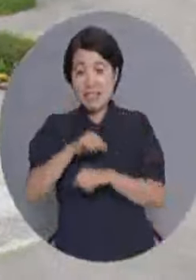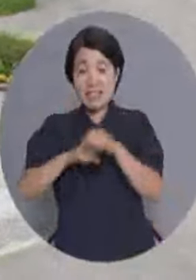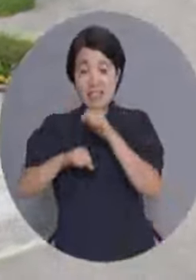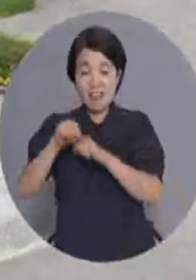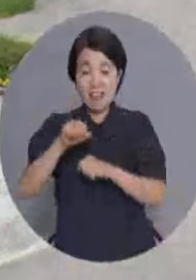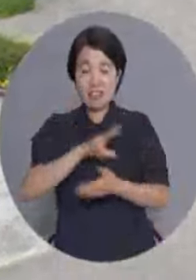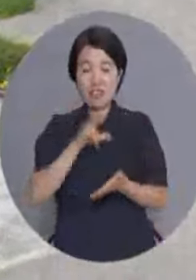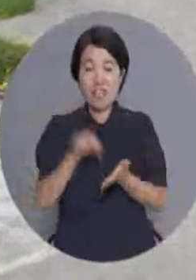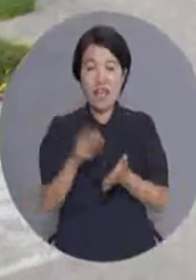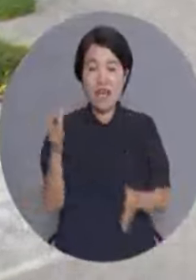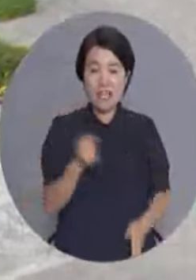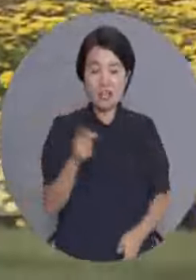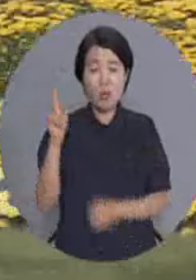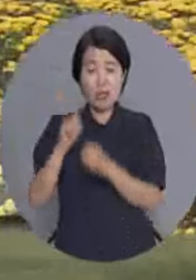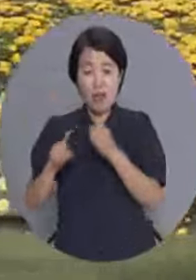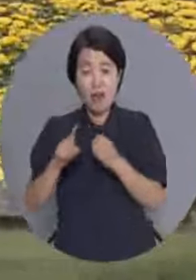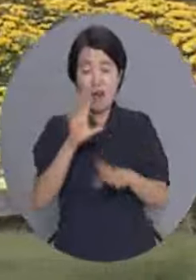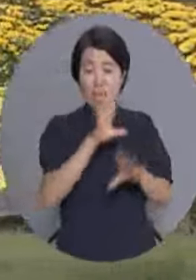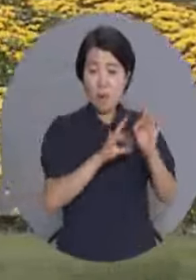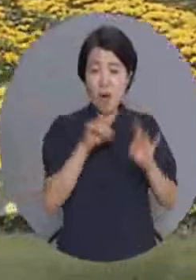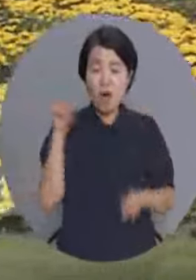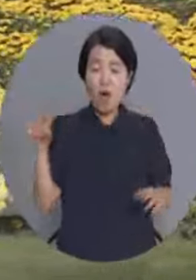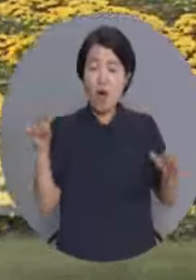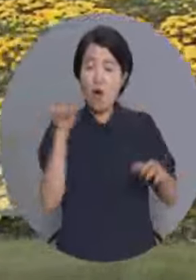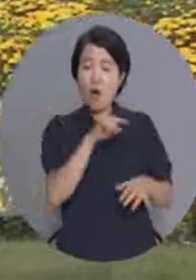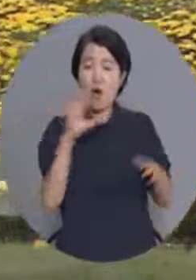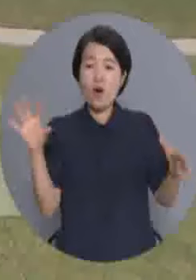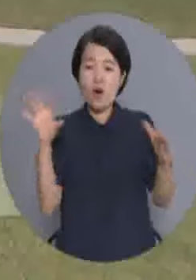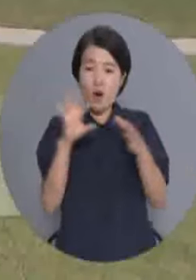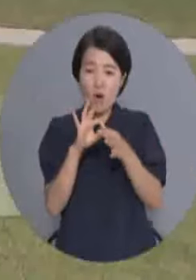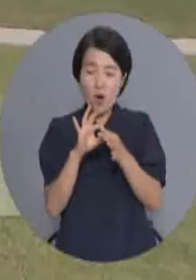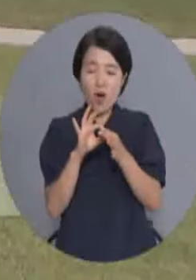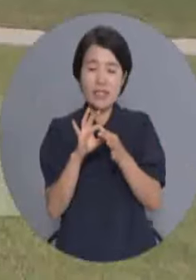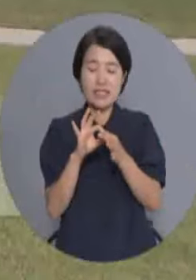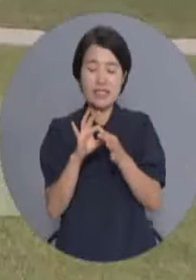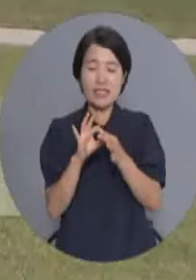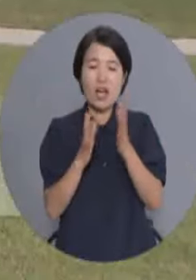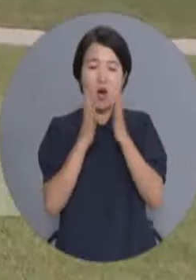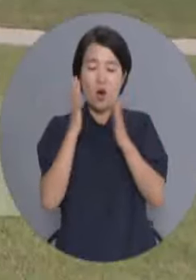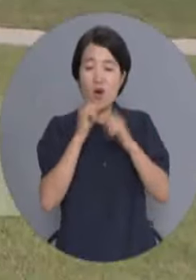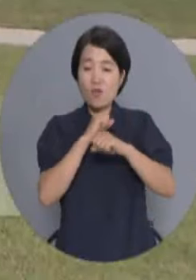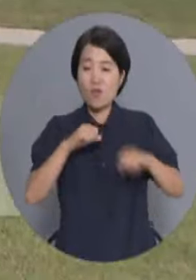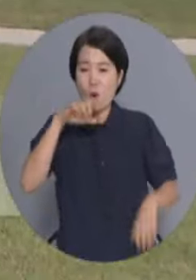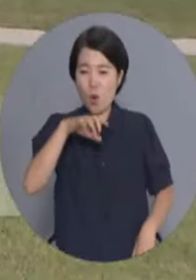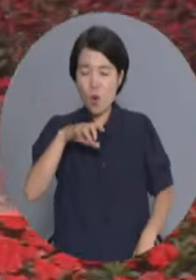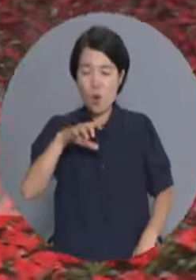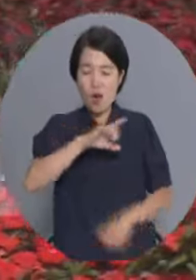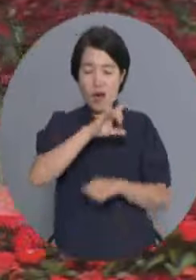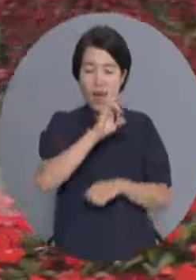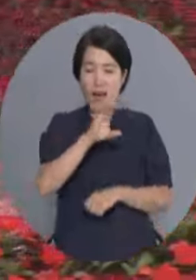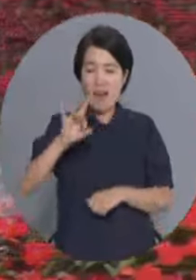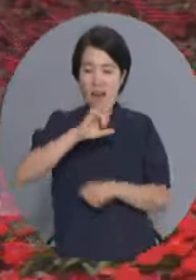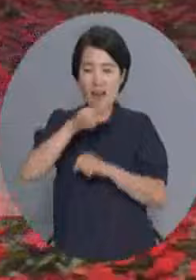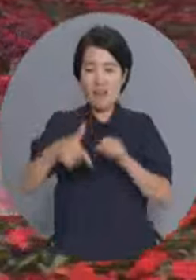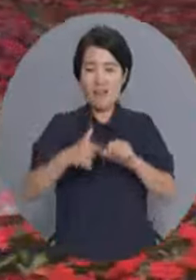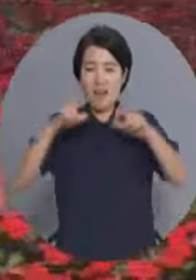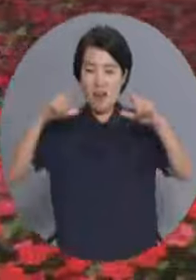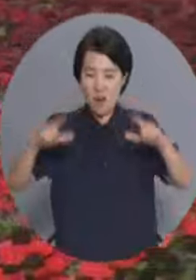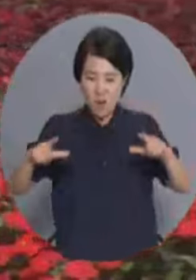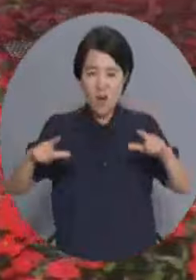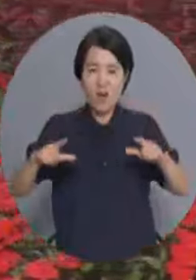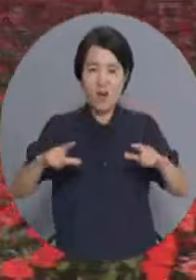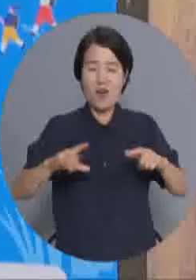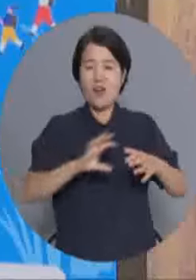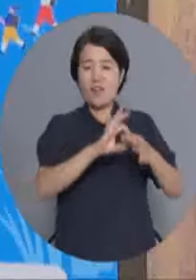서남사와 순천 갯벌뿐 아니라 이 둘을 연결하는 도심 속 오천 그린광장까지 공간을 넓혀 도시 전역에서